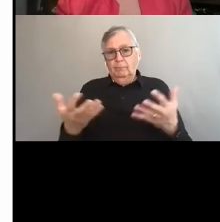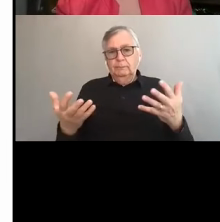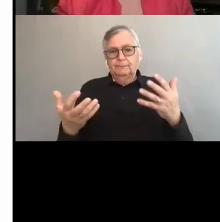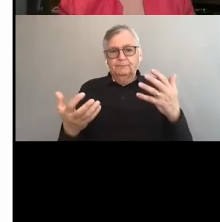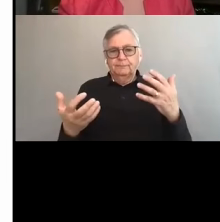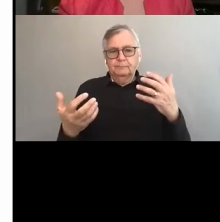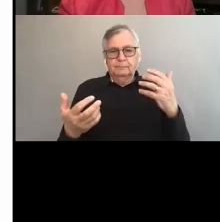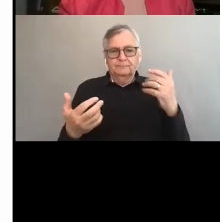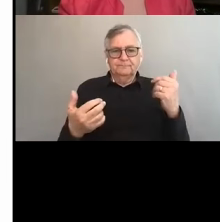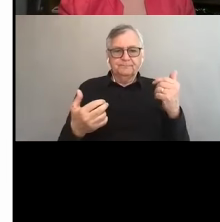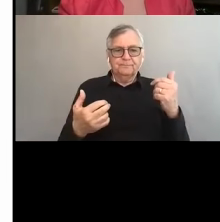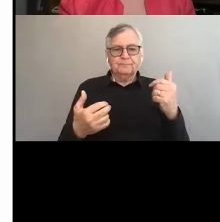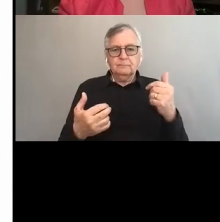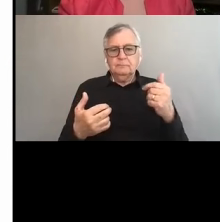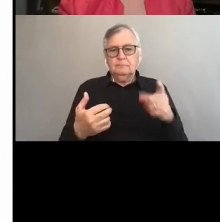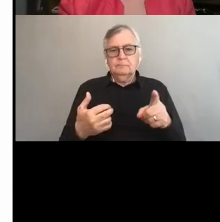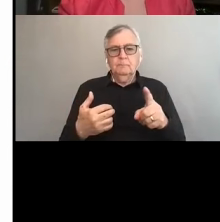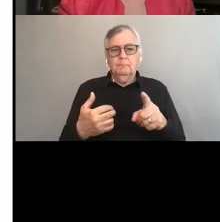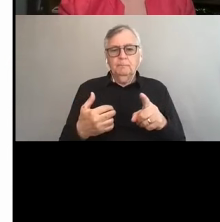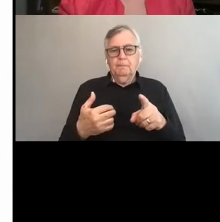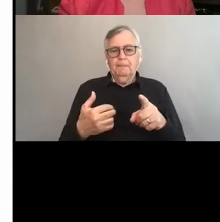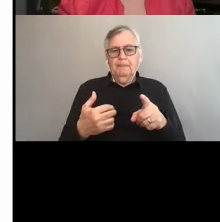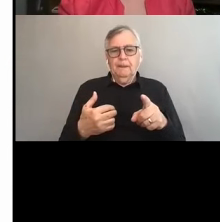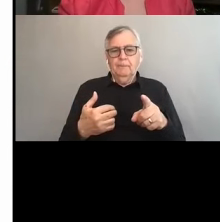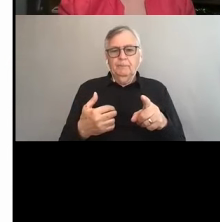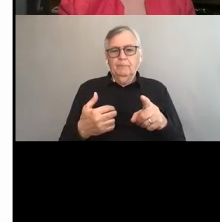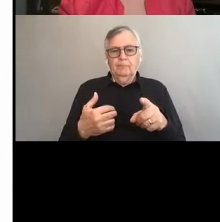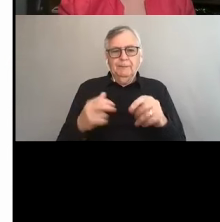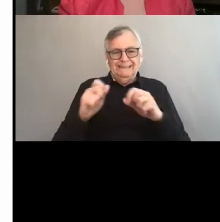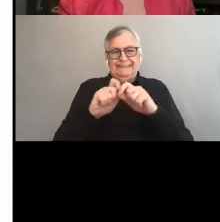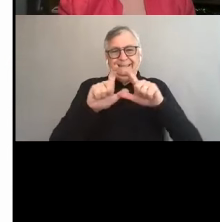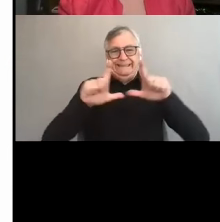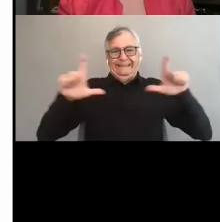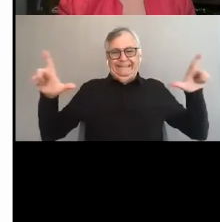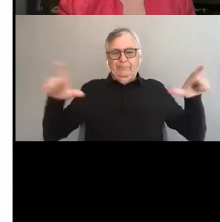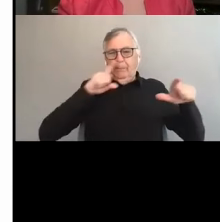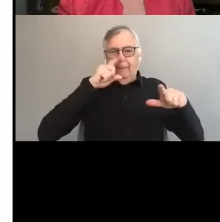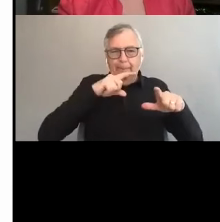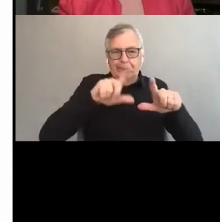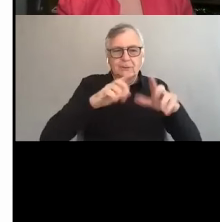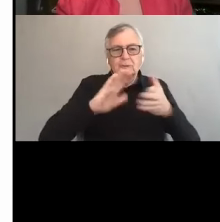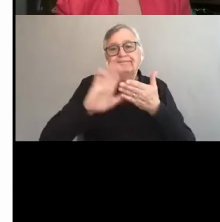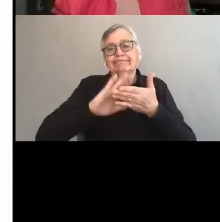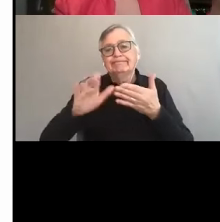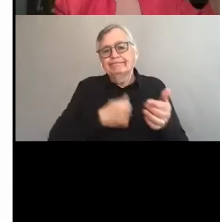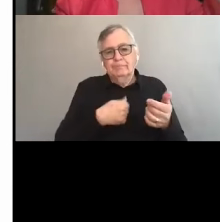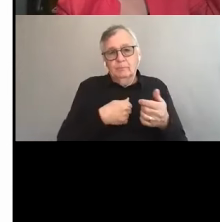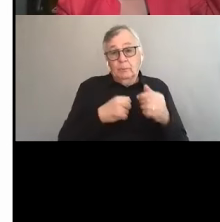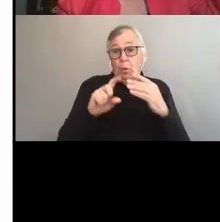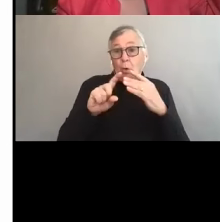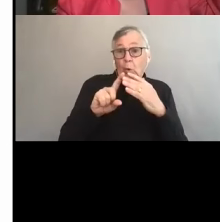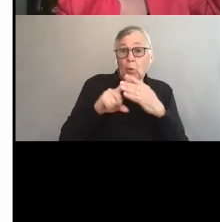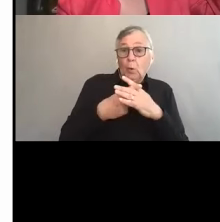fait ma chose pour grossir, n'est pas là. Mais c'était au début, dans ces